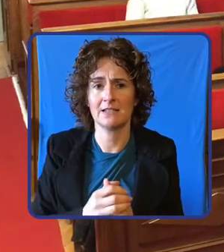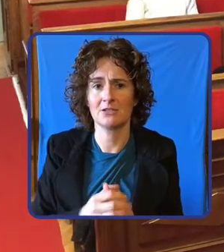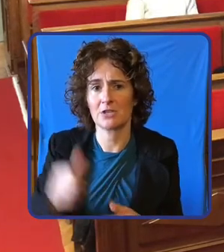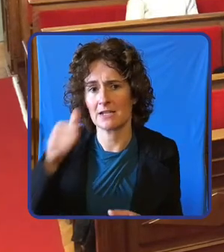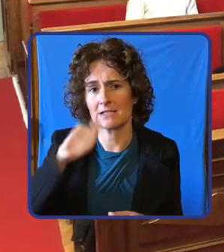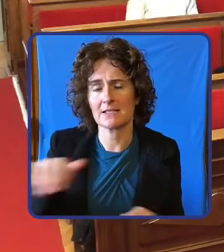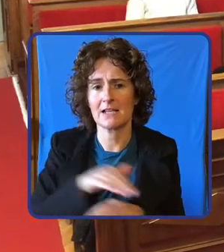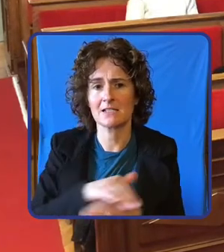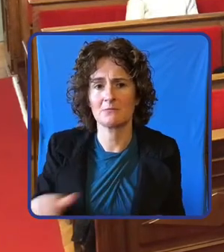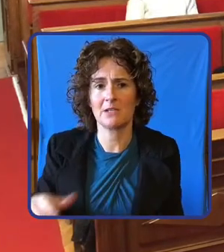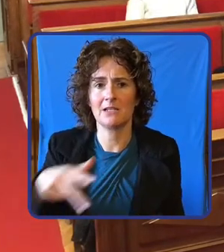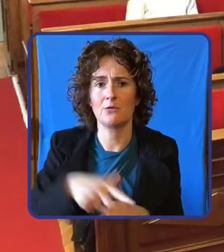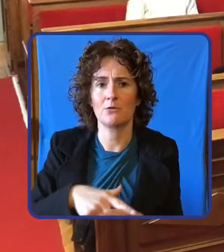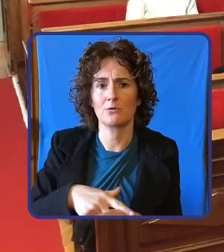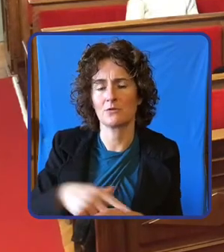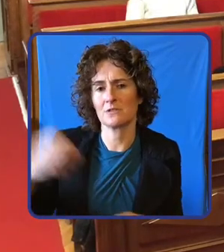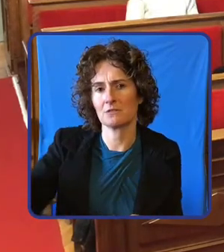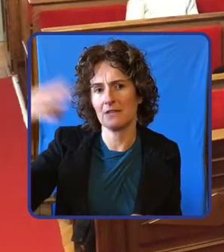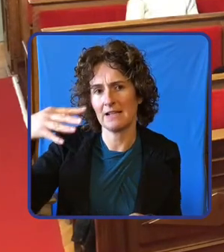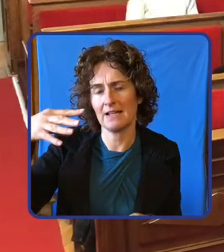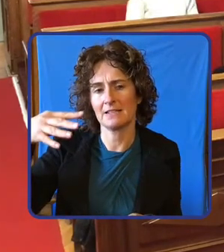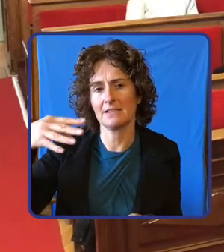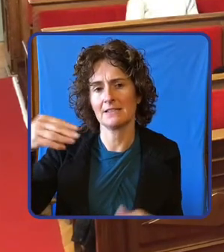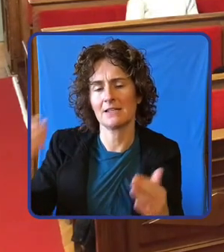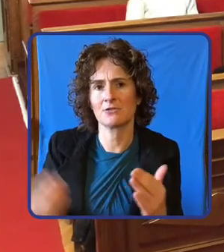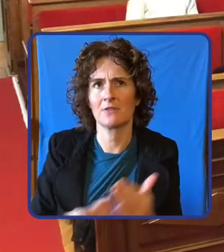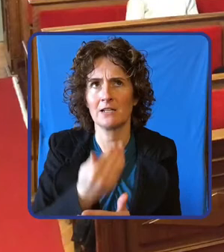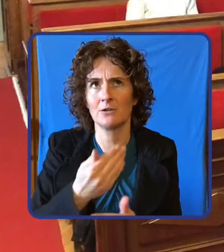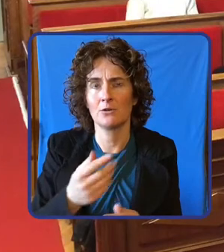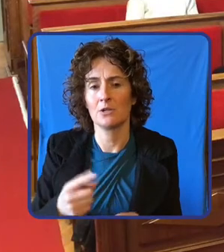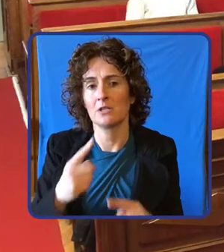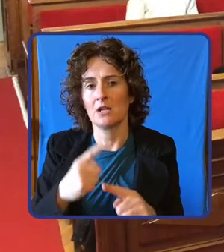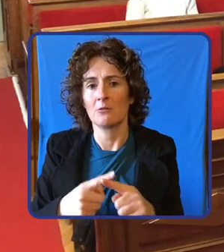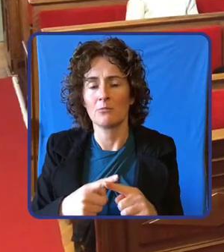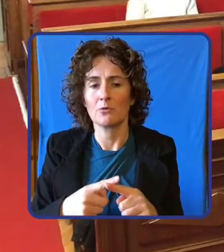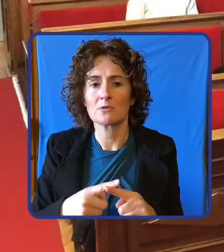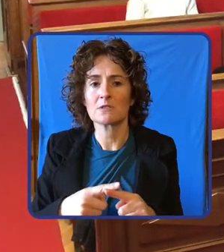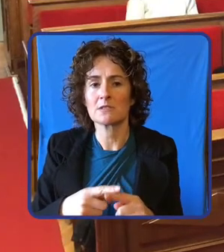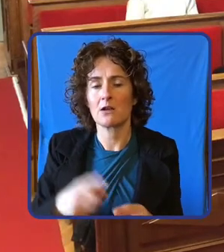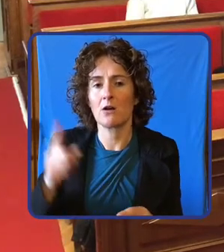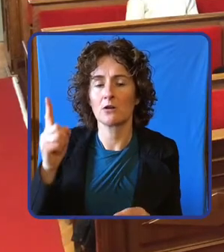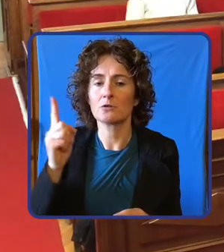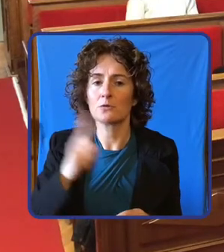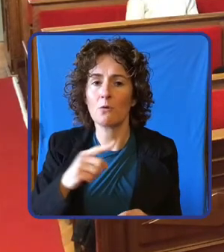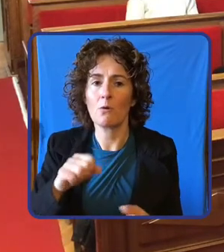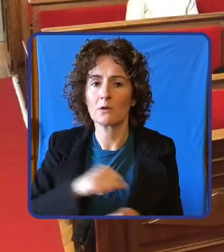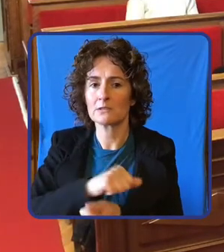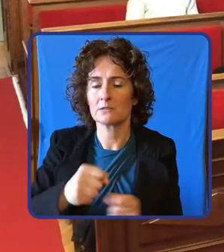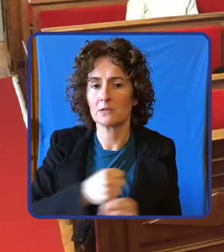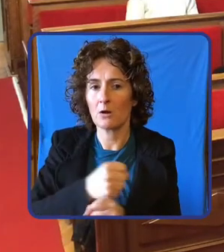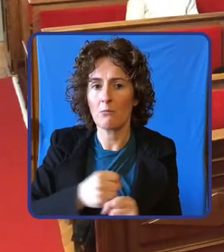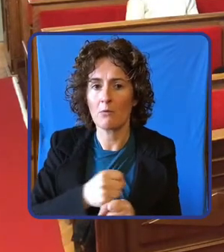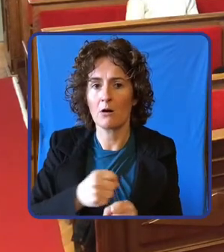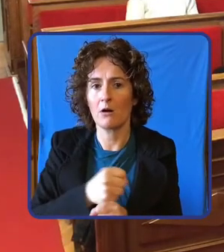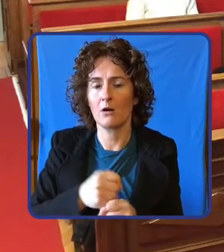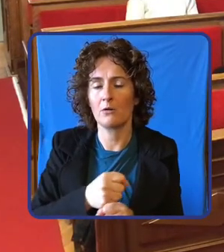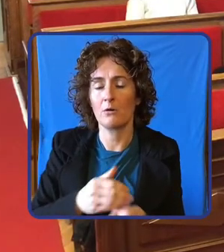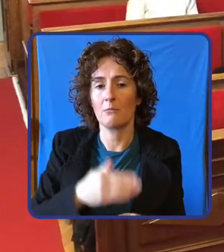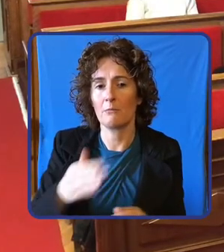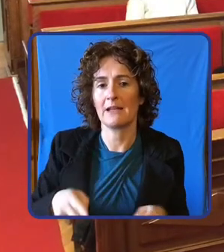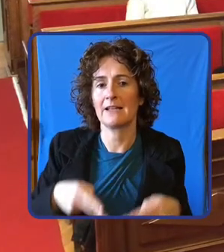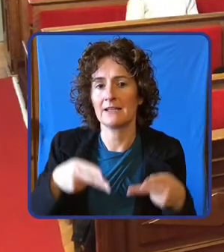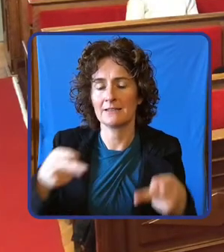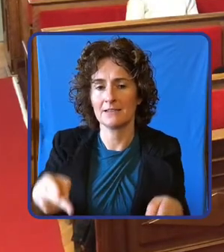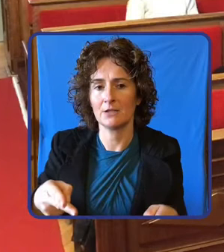100 millió forint a közvilágítás korszerűsítéséhez, illetve további 100 millió forint pedig a Tótmalom utcai útépítéshez